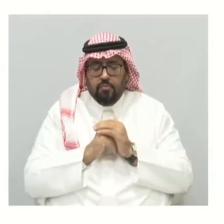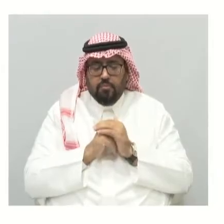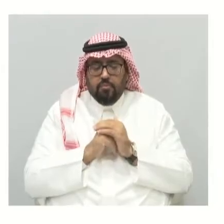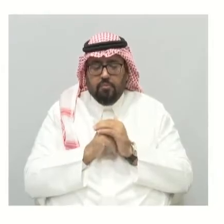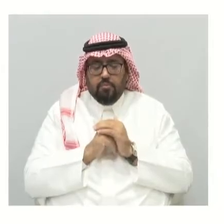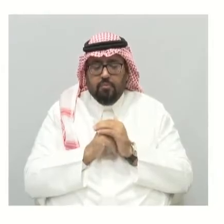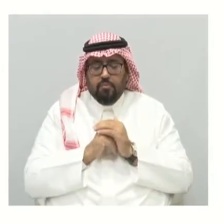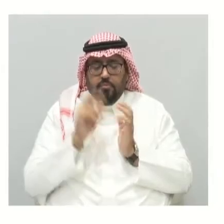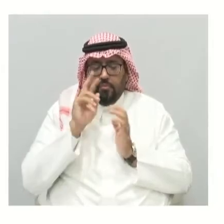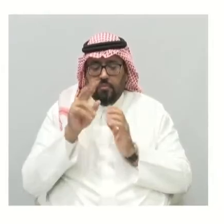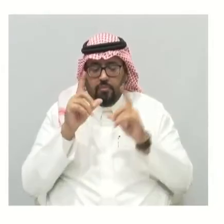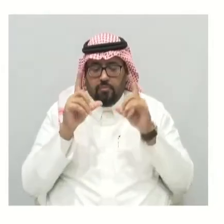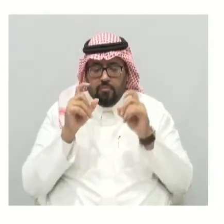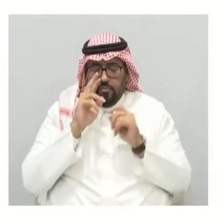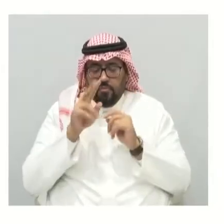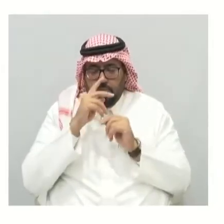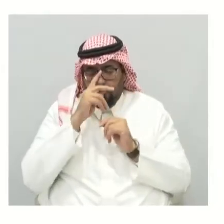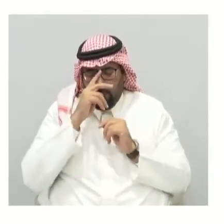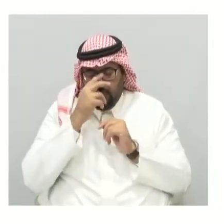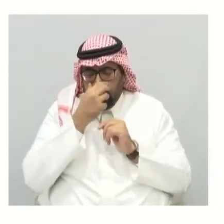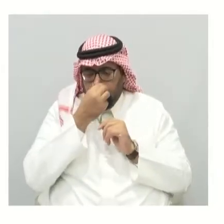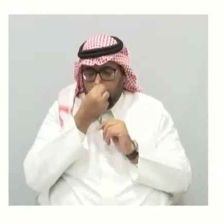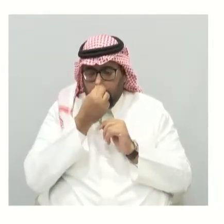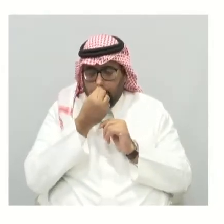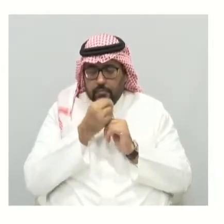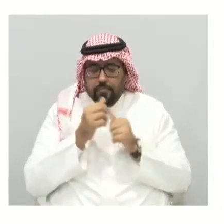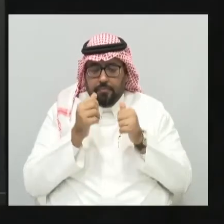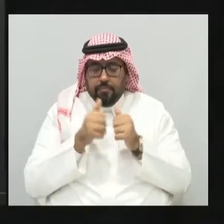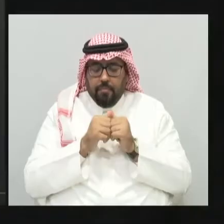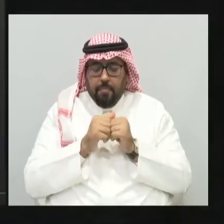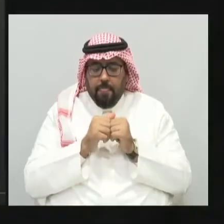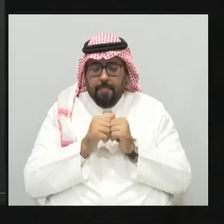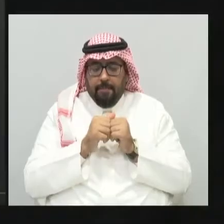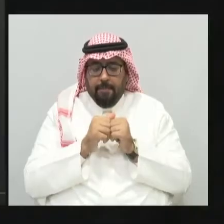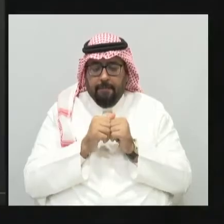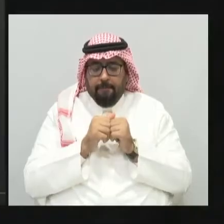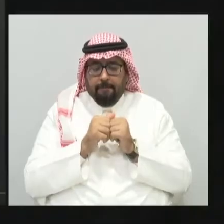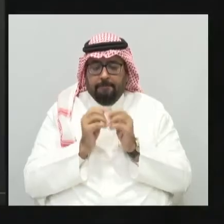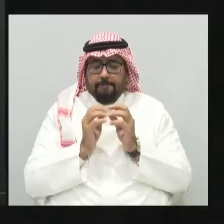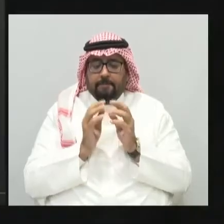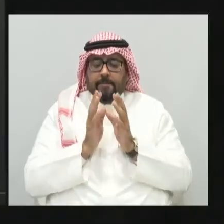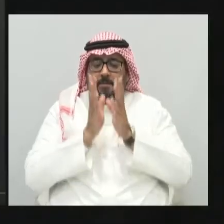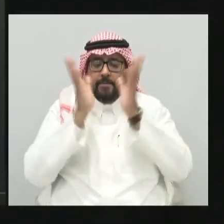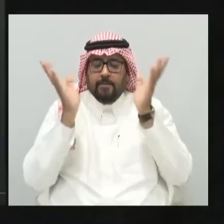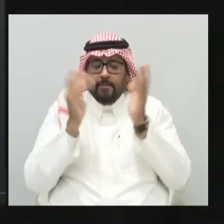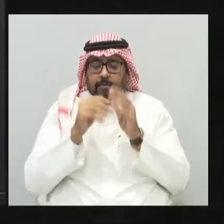ماذا نشاهد بهذا الصوره يا سلام عليكم ممتازين اشجار